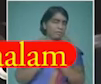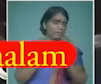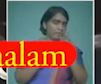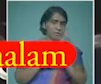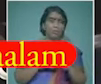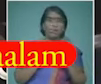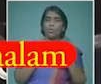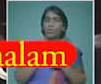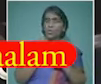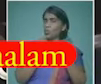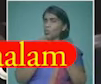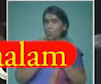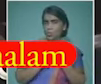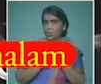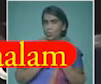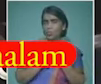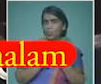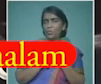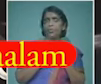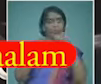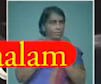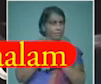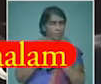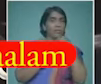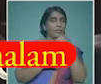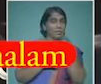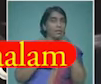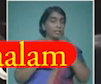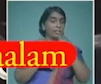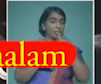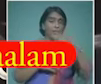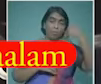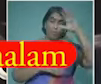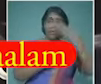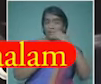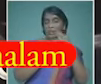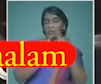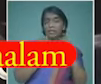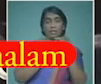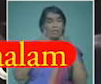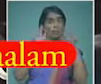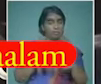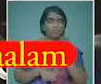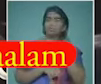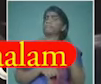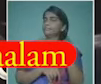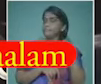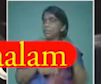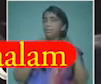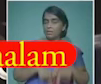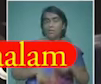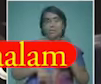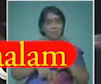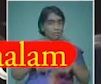1932 கெசட்டின் பிரகாரம் அது ஒரு தொல்பொருள் இடம் என குறிப்பிடப்பட்டிருந்த பொழுதும் கூட அந்த இடத்திலே அகழ்வு பணிகளை மேற்கொள்ளப் போகிறோம் என்று சொல்லி